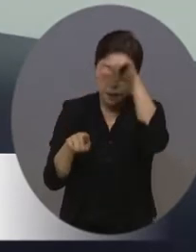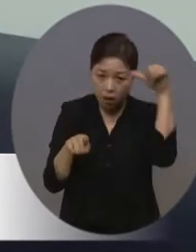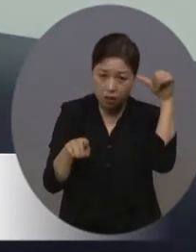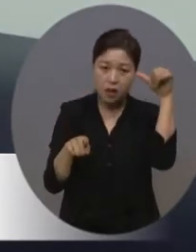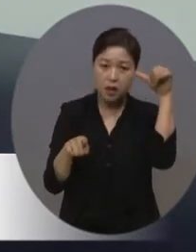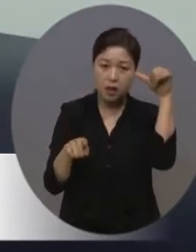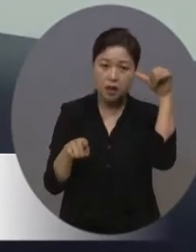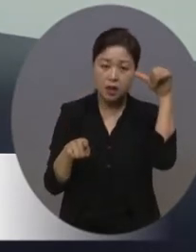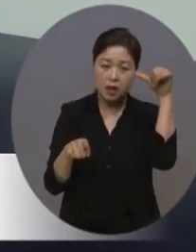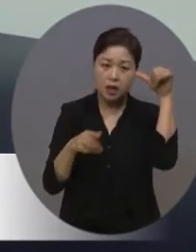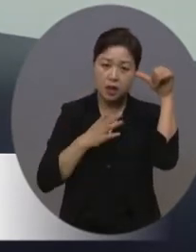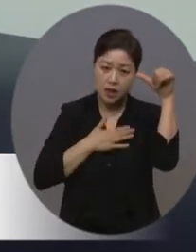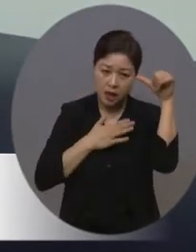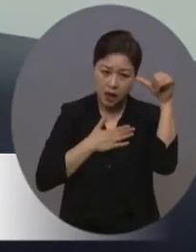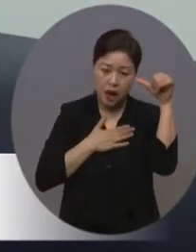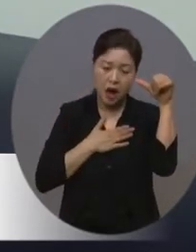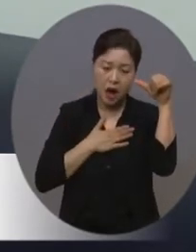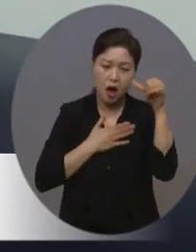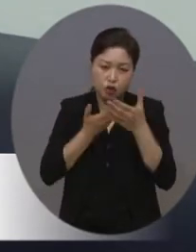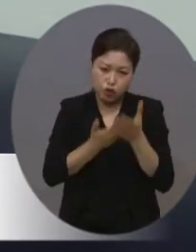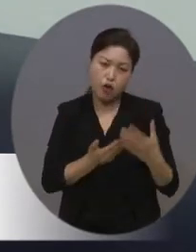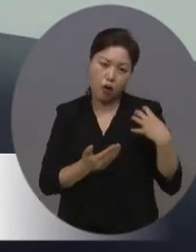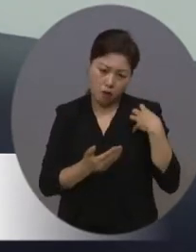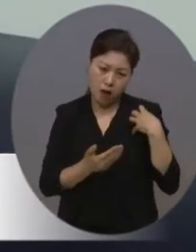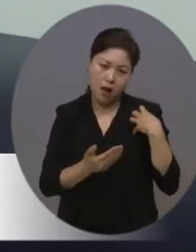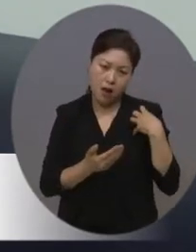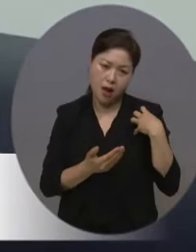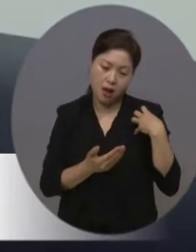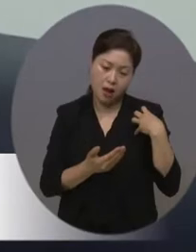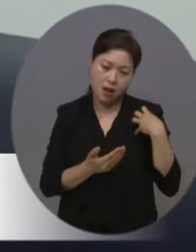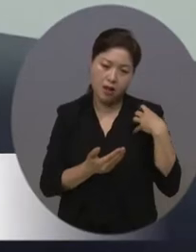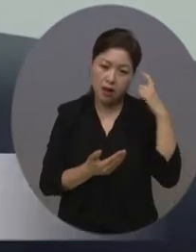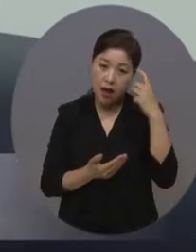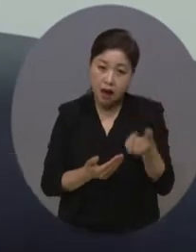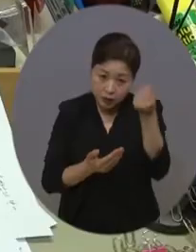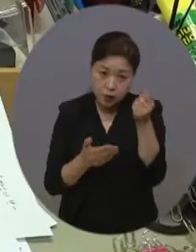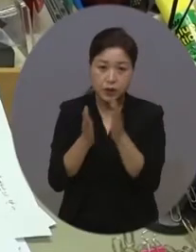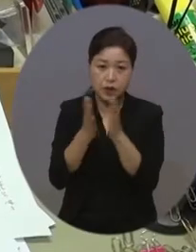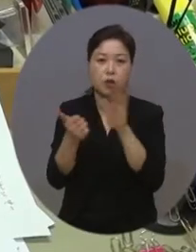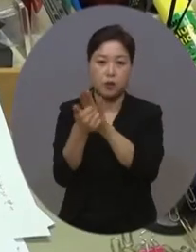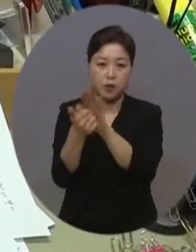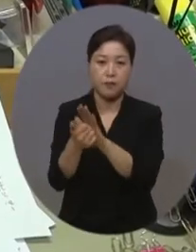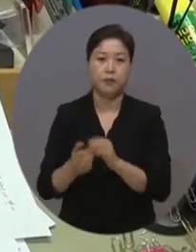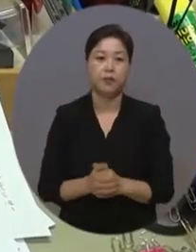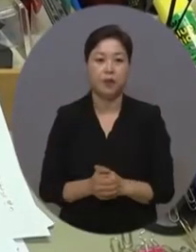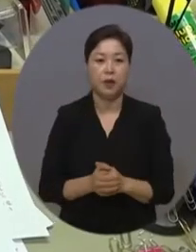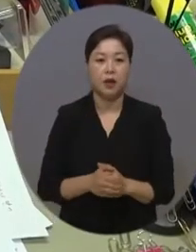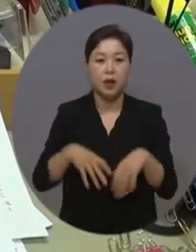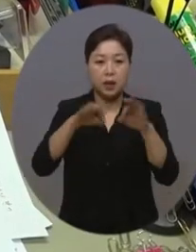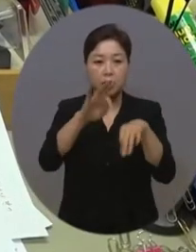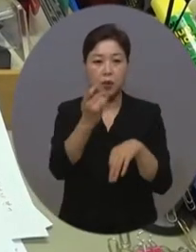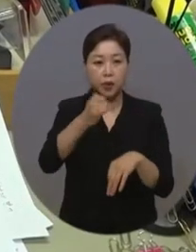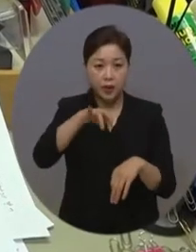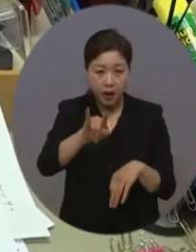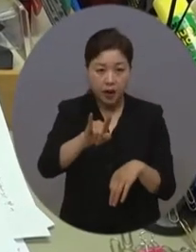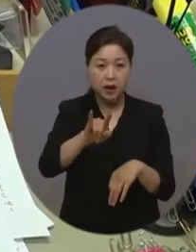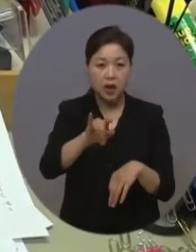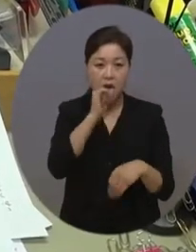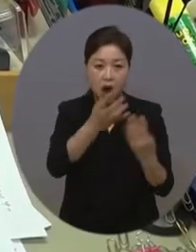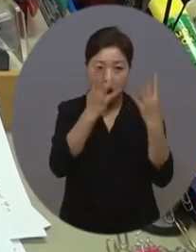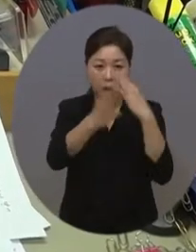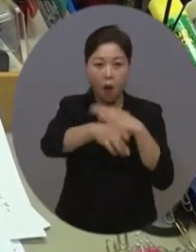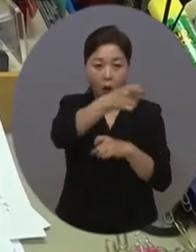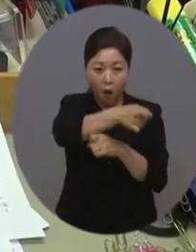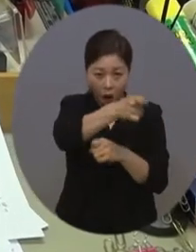일평생 하나의 미래를 되겠다는 그런 생각을 갖고 일을 시작했습니다. 김복래 전 교도관은 교도소 교정